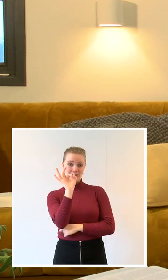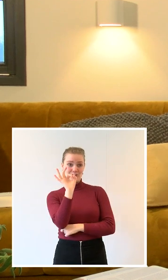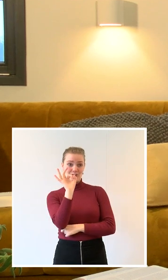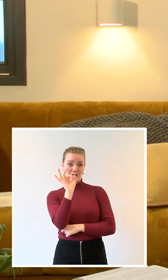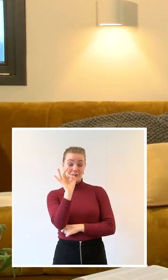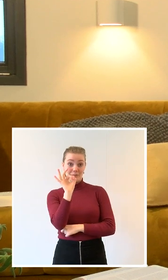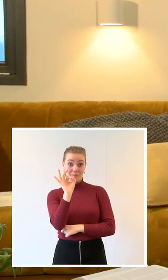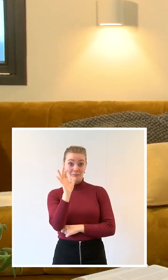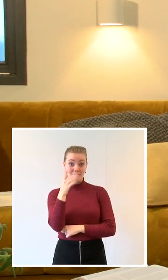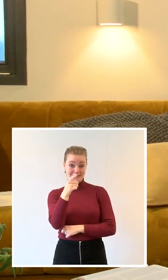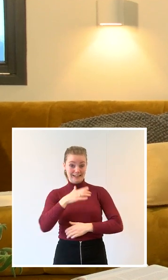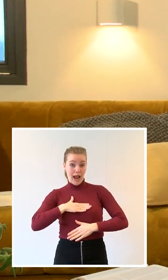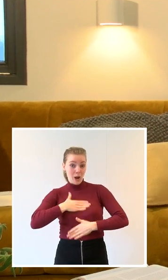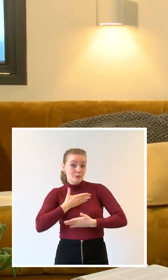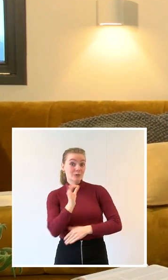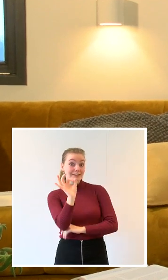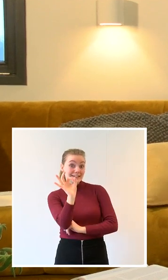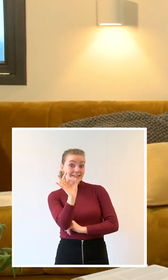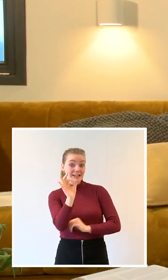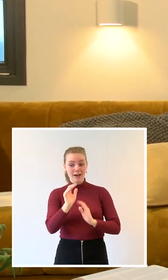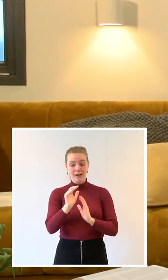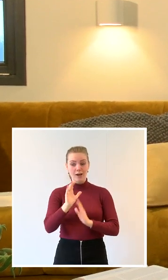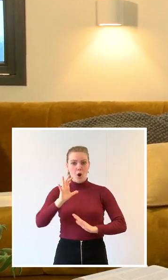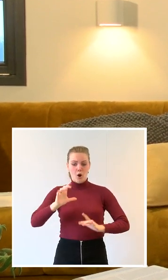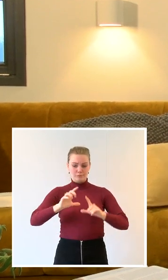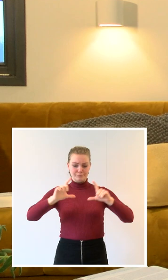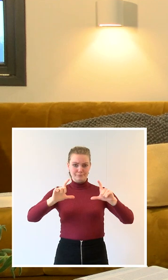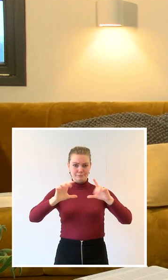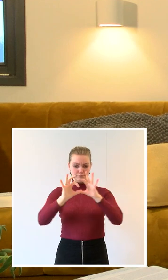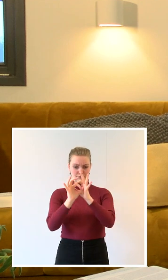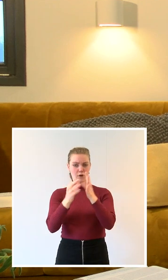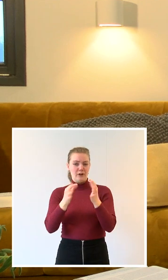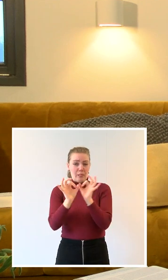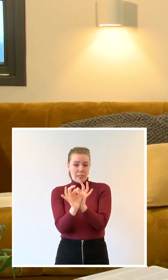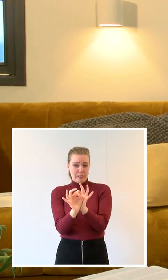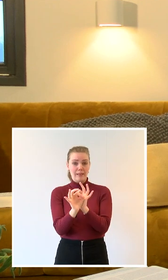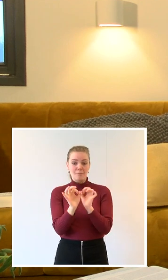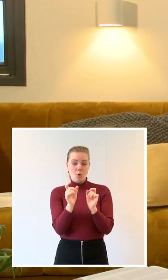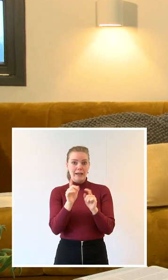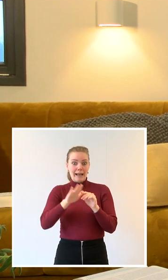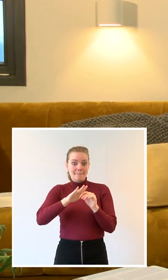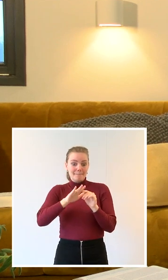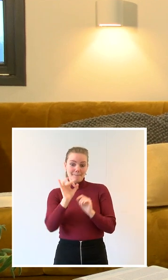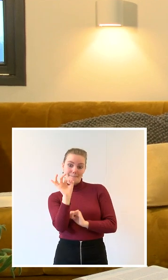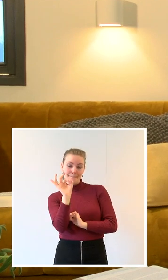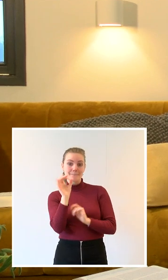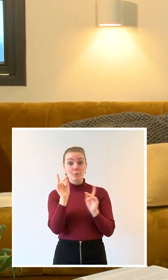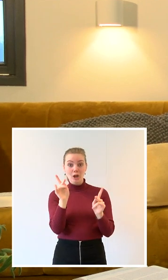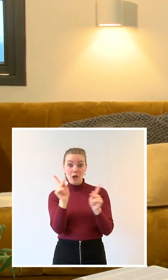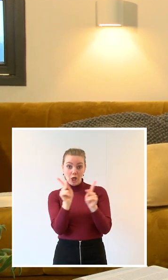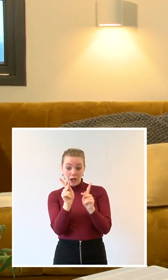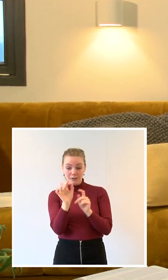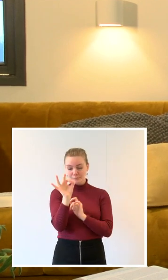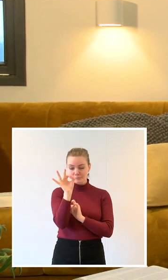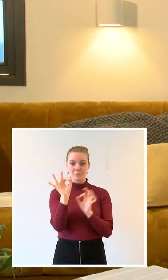of grote knikkers, kleine knikkers, mooie glimmende knikkers, mooie kleuren. En dan komt ze soms met een knikker thuis